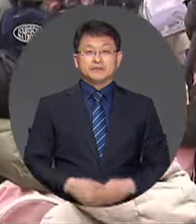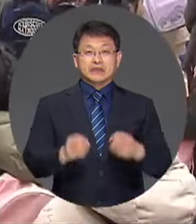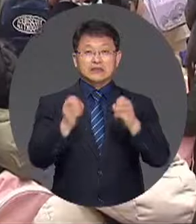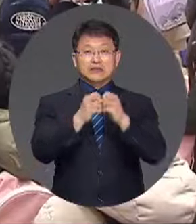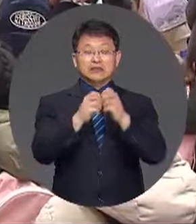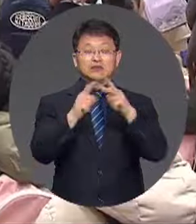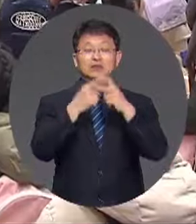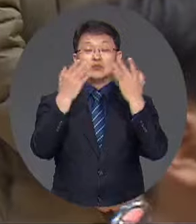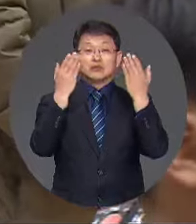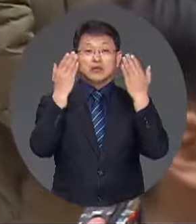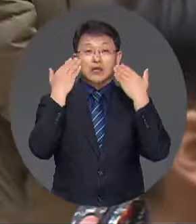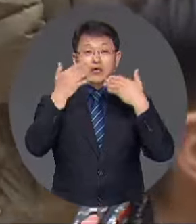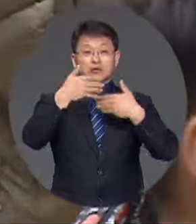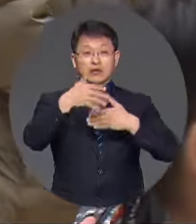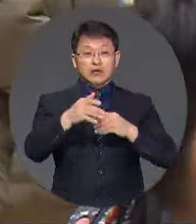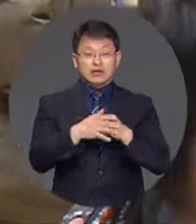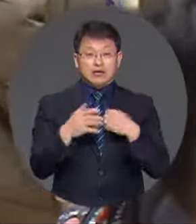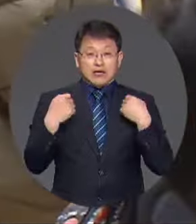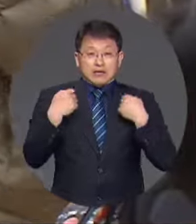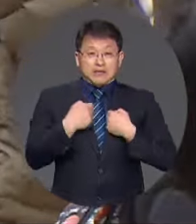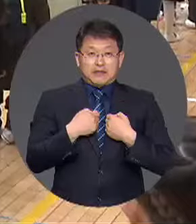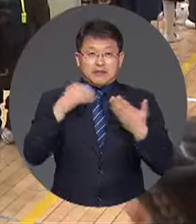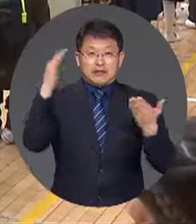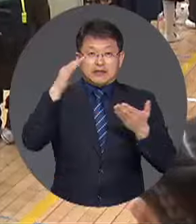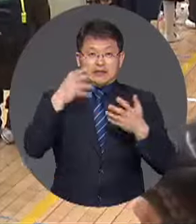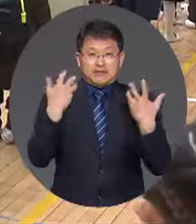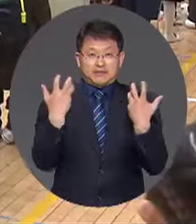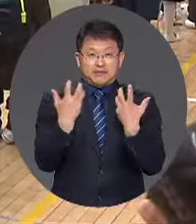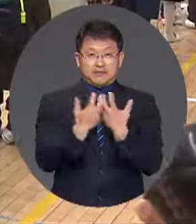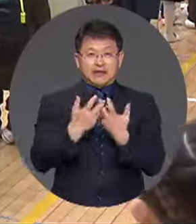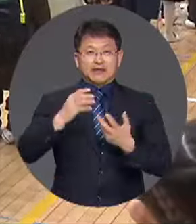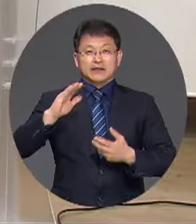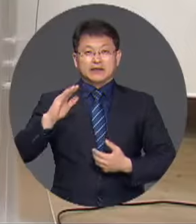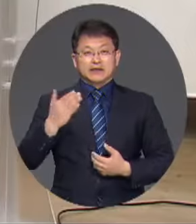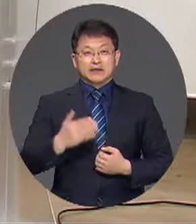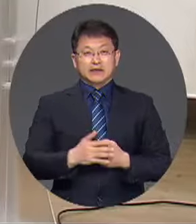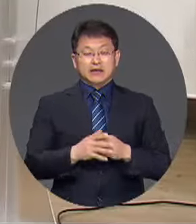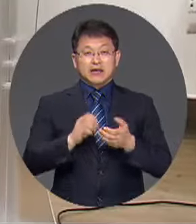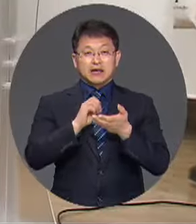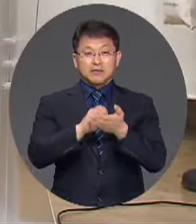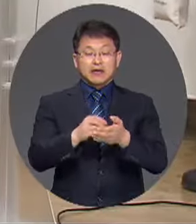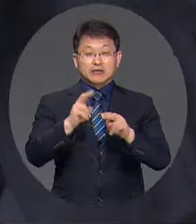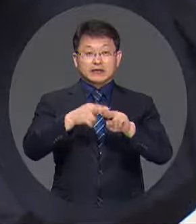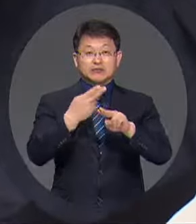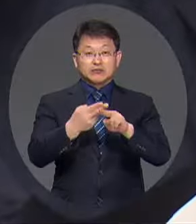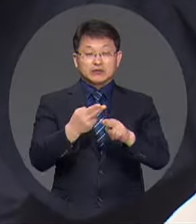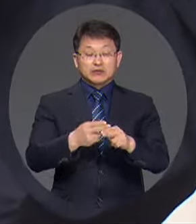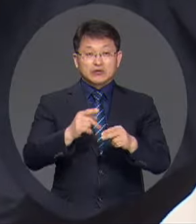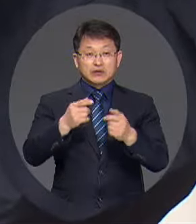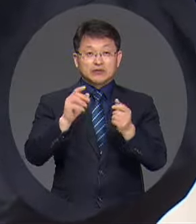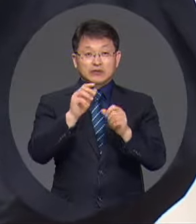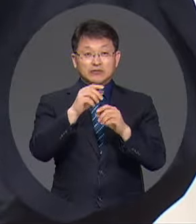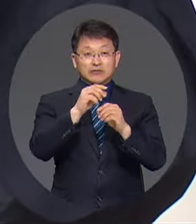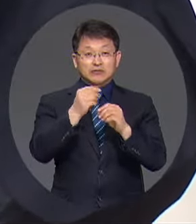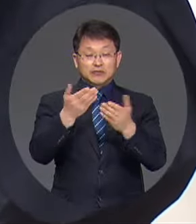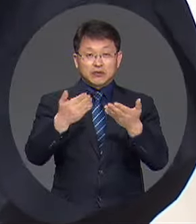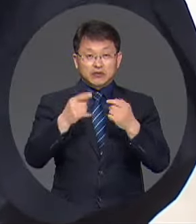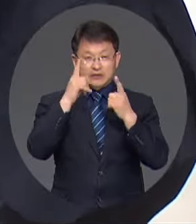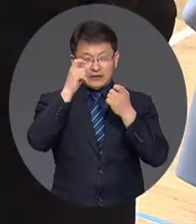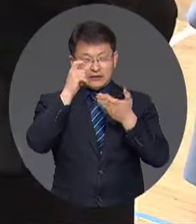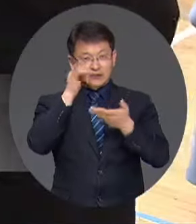창원의 한 초등학교 강당이 책가방을 맨 학생들로 가득 찼습니다. 입학 선물 꾸러미를 받고 사진도